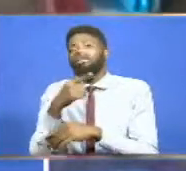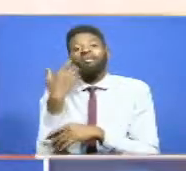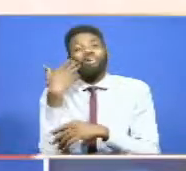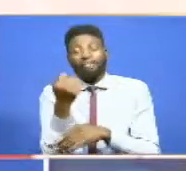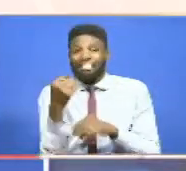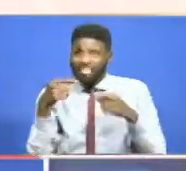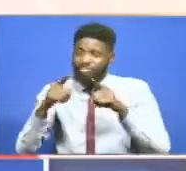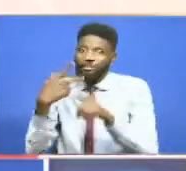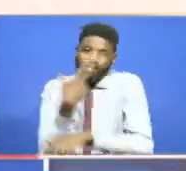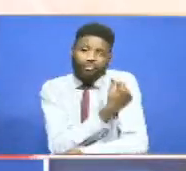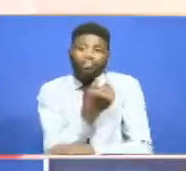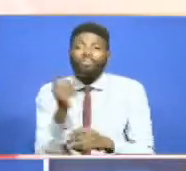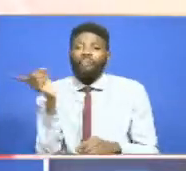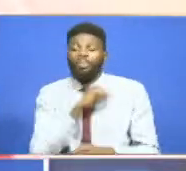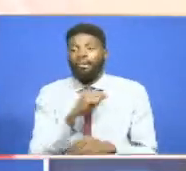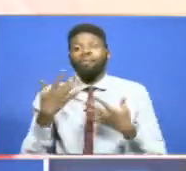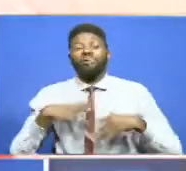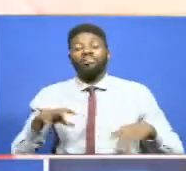watu